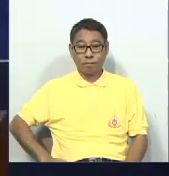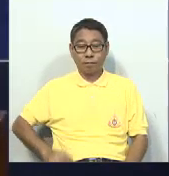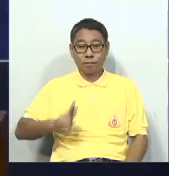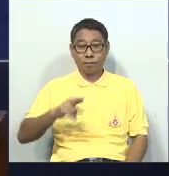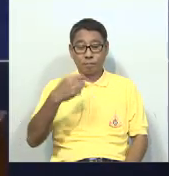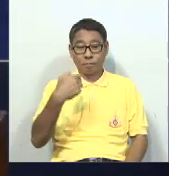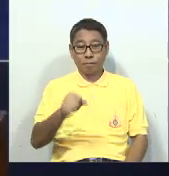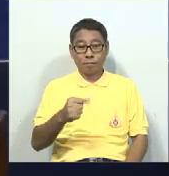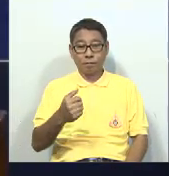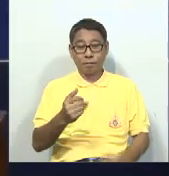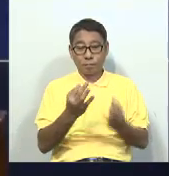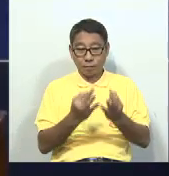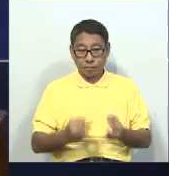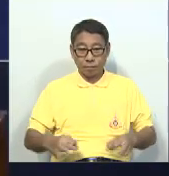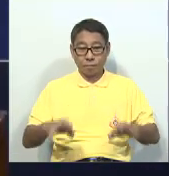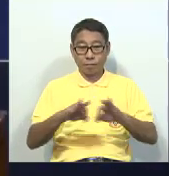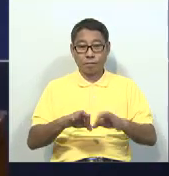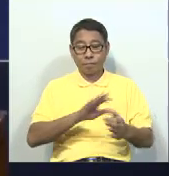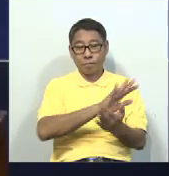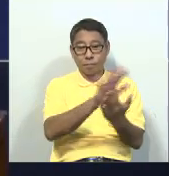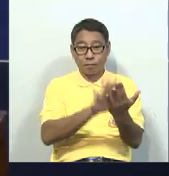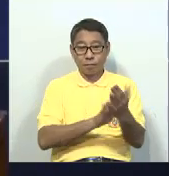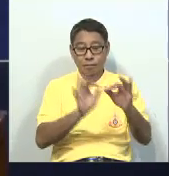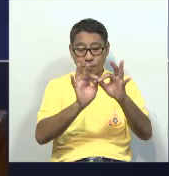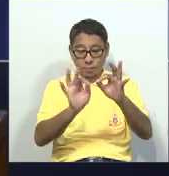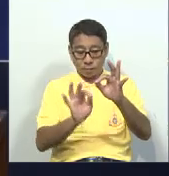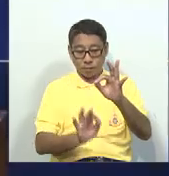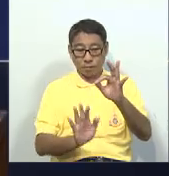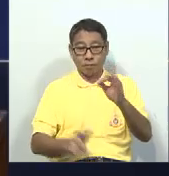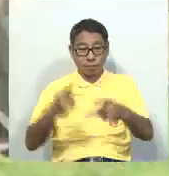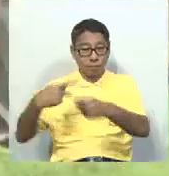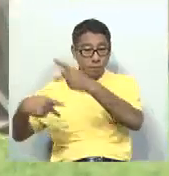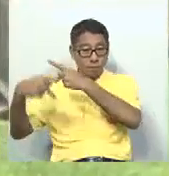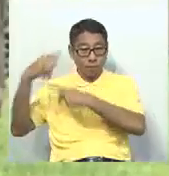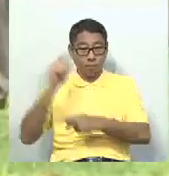หามงคลสำคัญของชาติบ้านเมืองและจะถูกจารึกไว้ในประวัติศาสตร์ชาติ